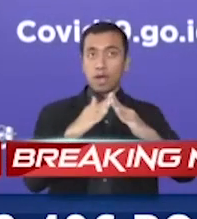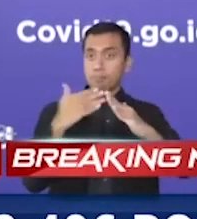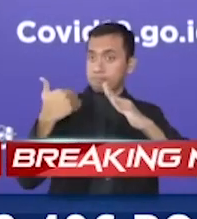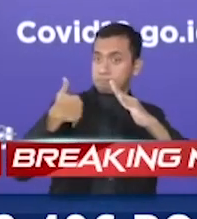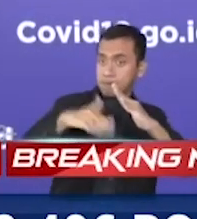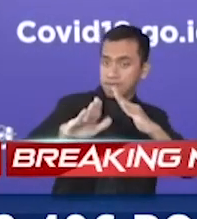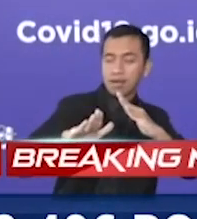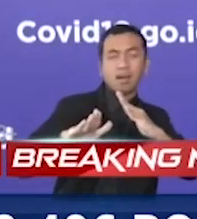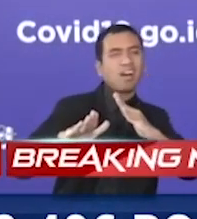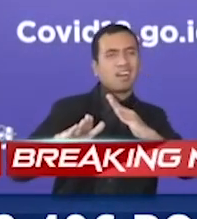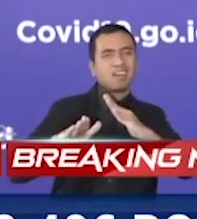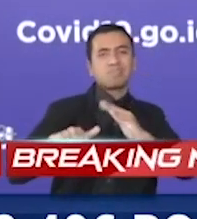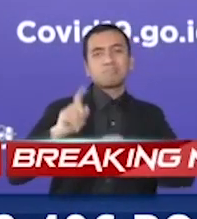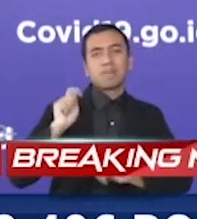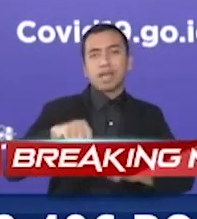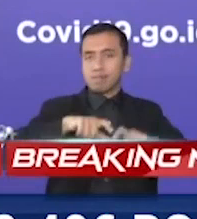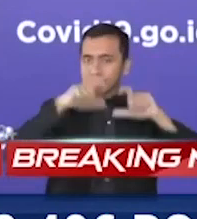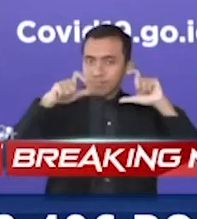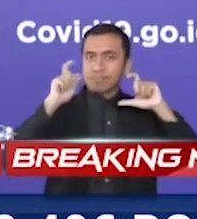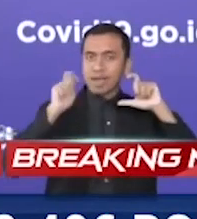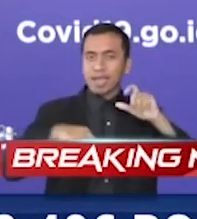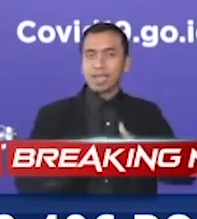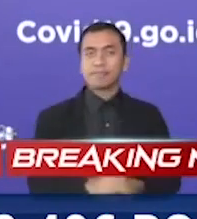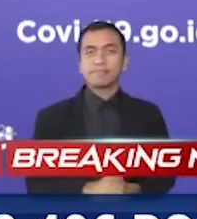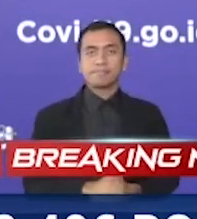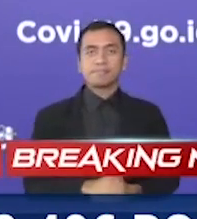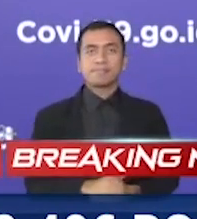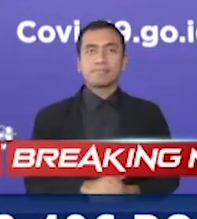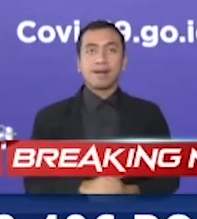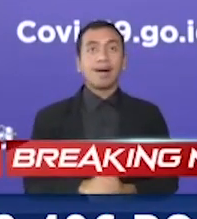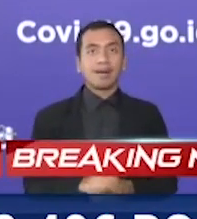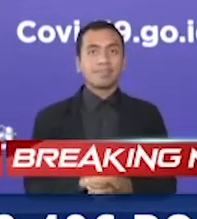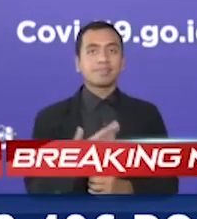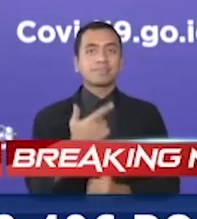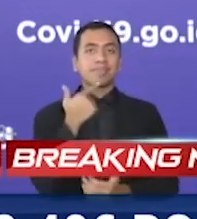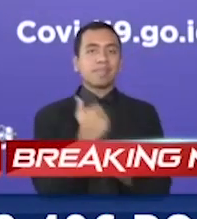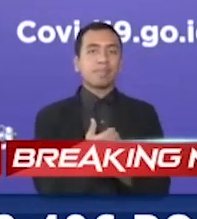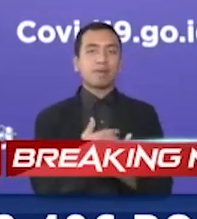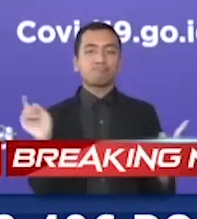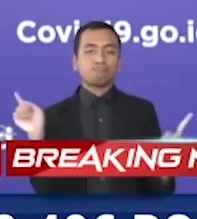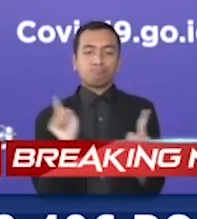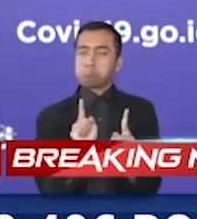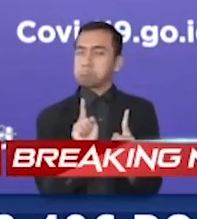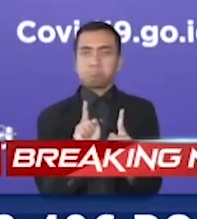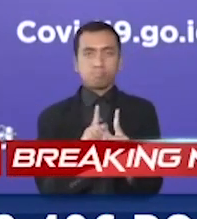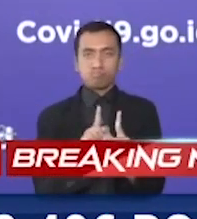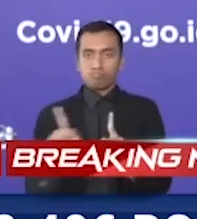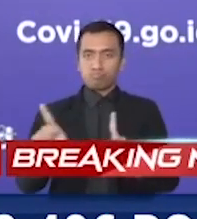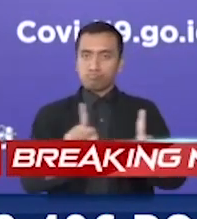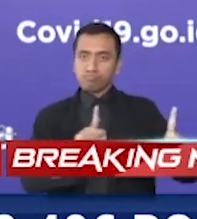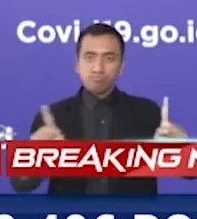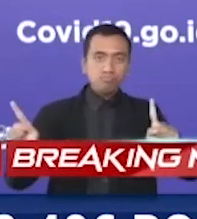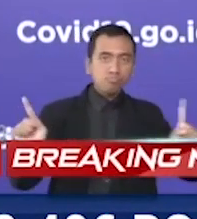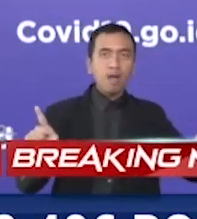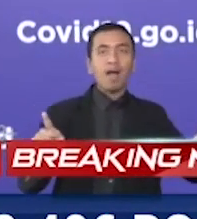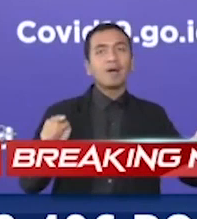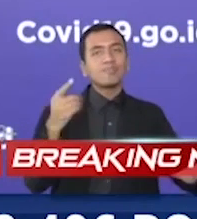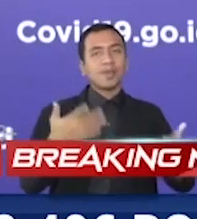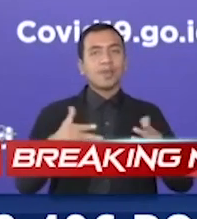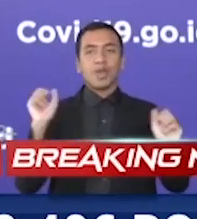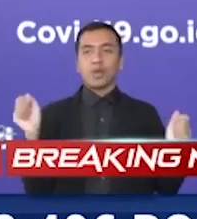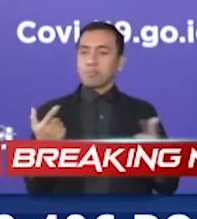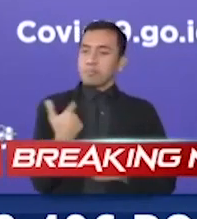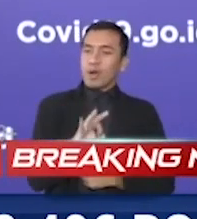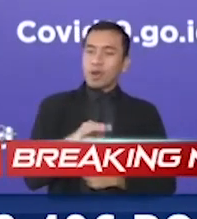masker dan jaga jarak apabila ini menjadi budaya kita pasti kita tidak akan membentuk kerumunan kerumunan yang